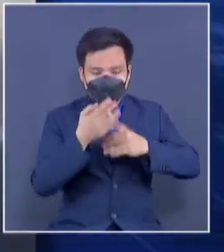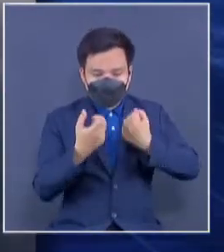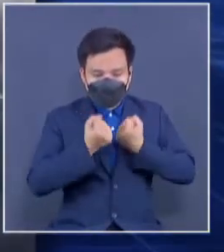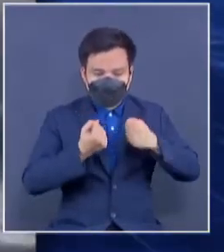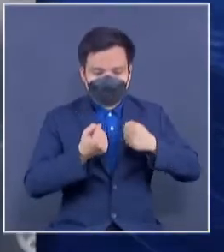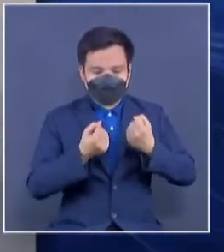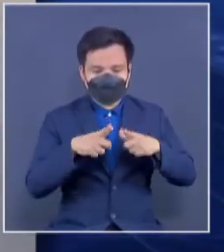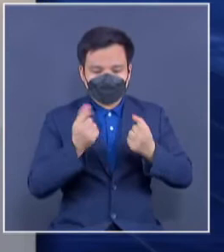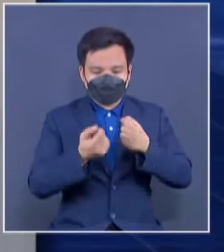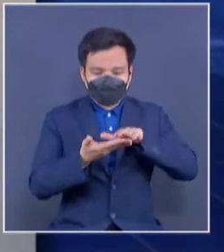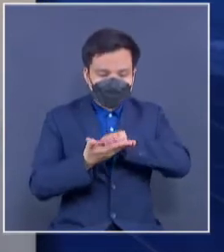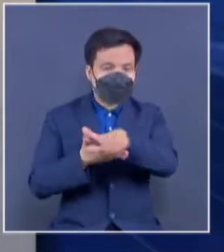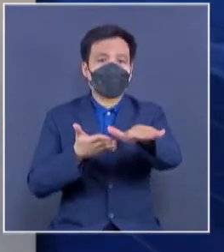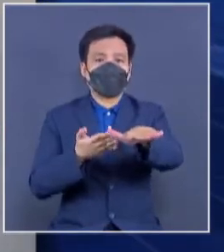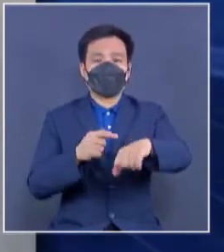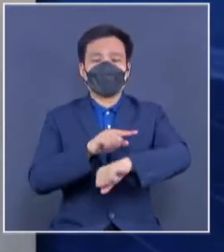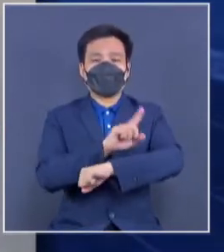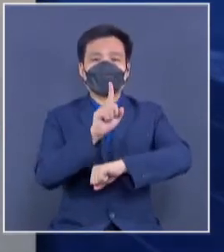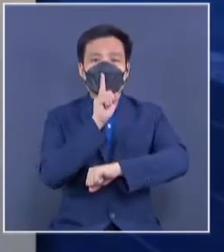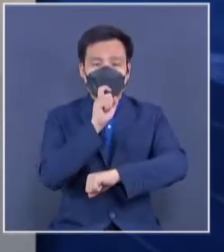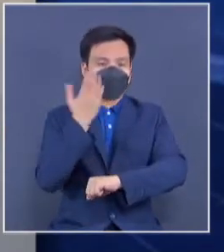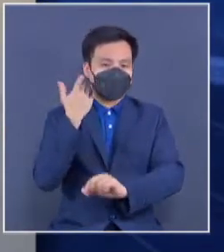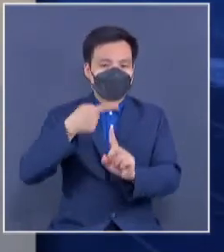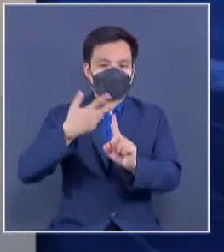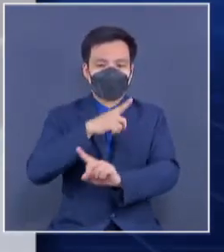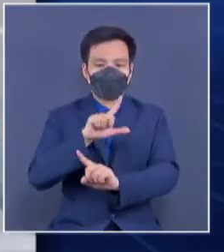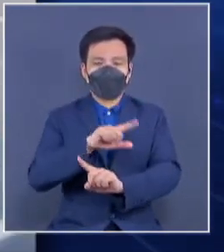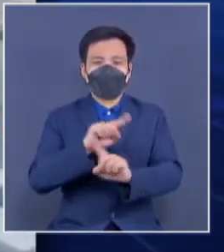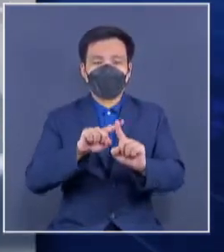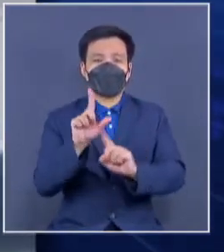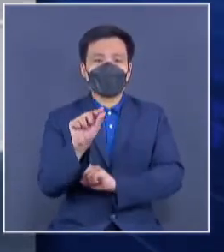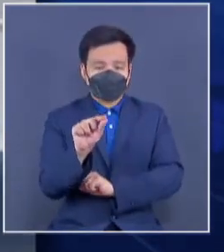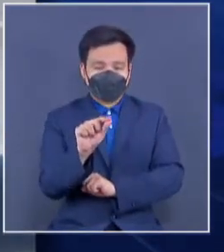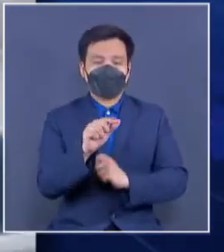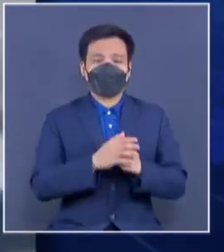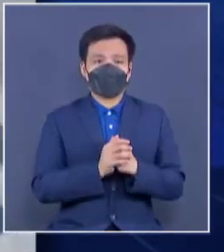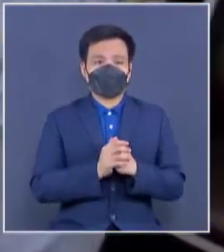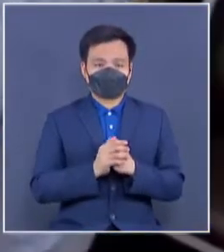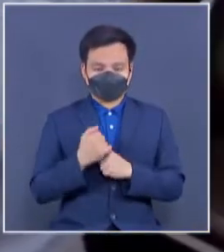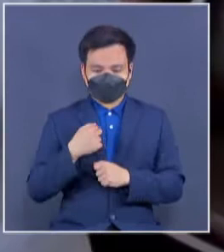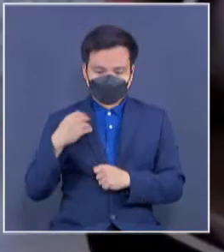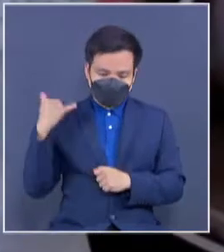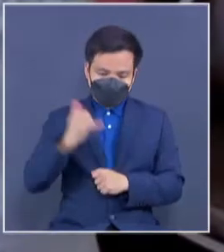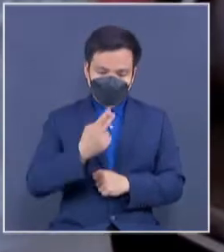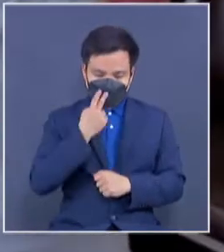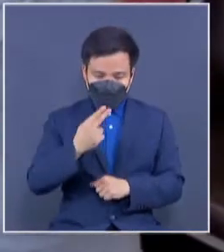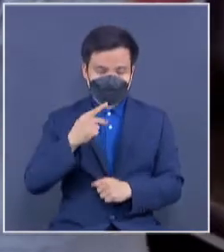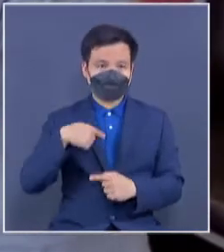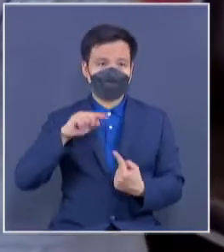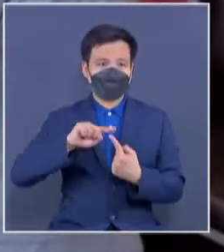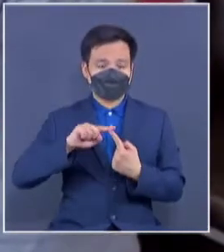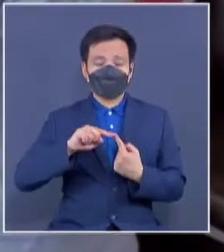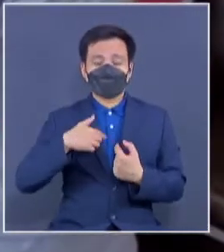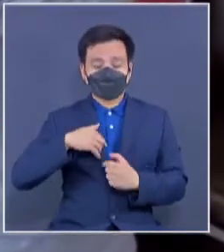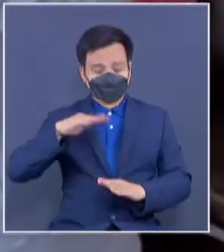ขับออกไปเนี่ยนะครับเหตุการณ์เกิดเมื่อวันอาทิตย์ที่ 20มีนาคมที่ผ่านมาผู้ดูข่าวล่าสุดลงไปดูนะครับถึงหน้าที่สภ.กิ่งแก้วนะครับ